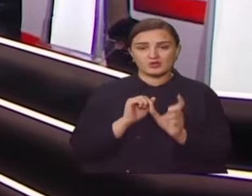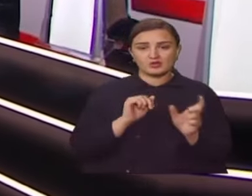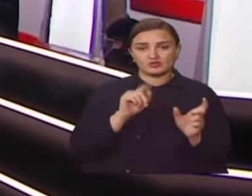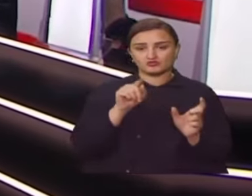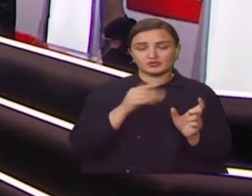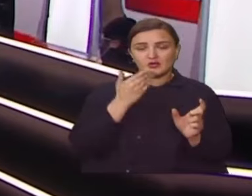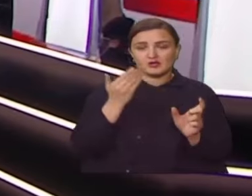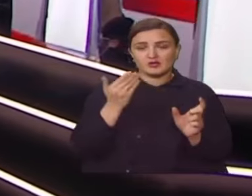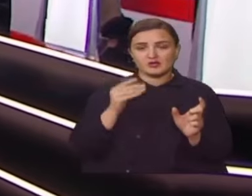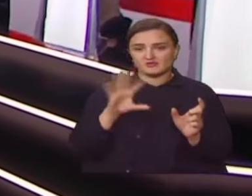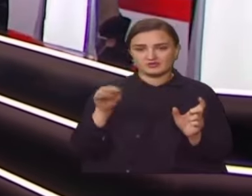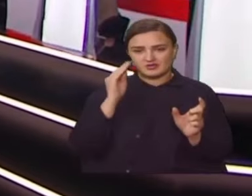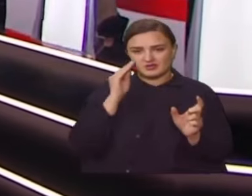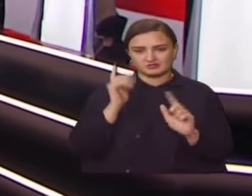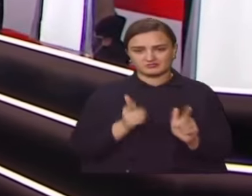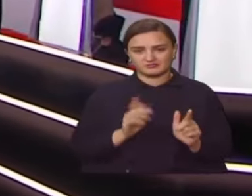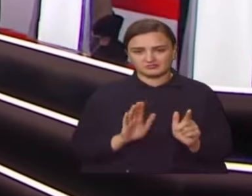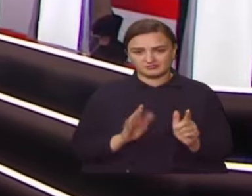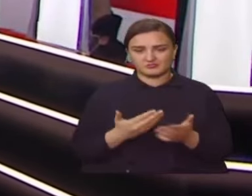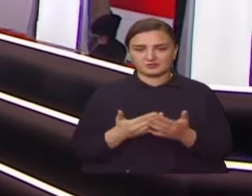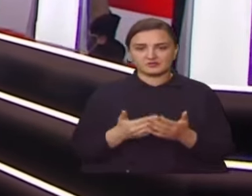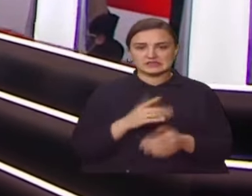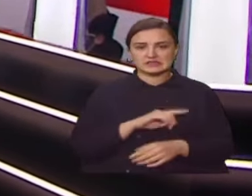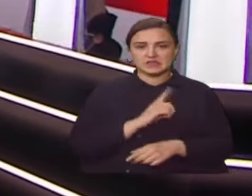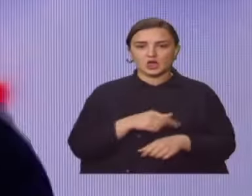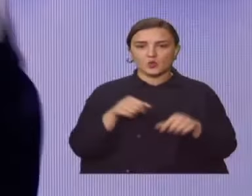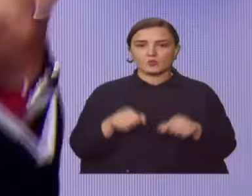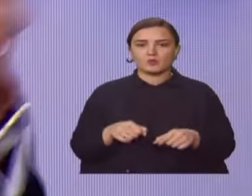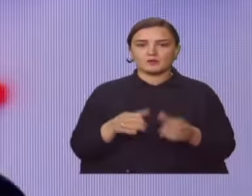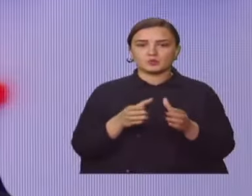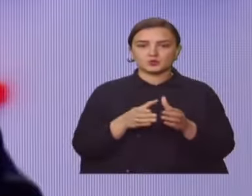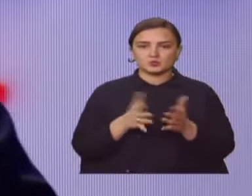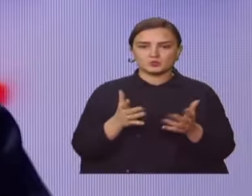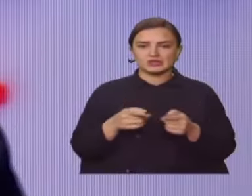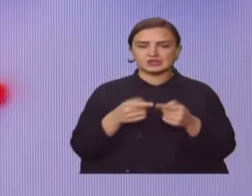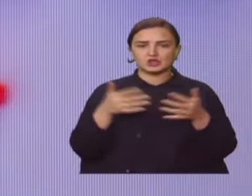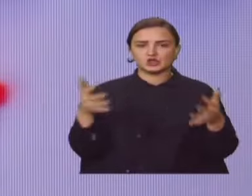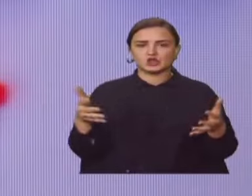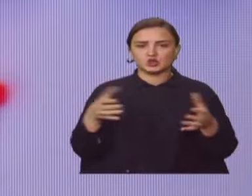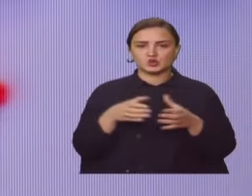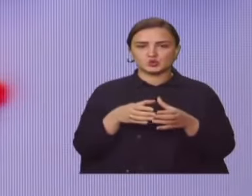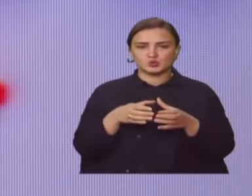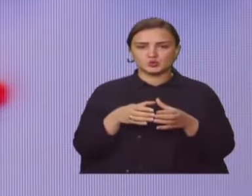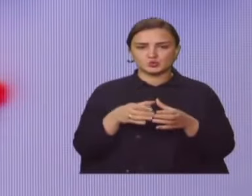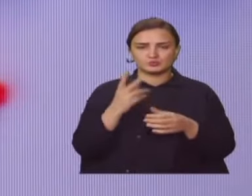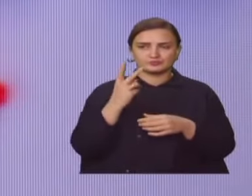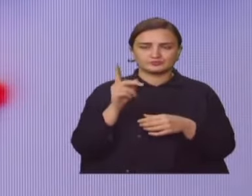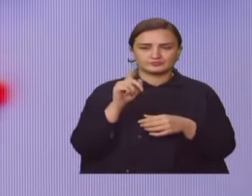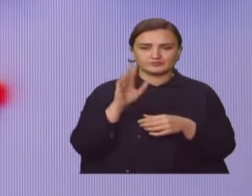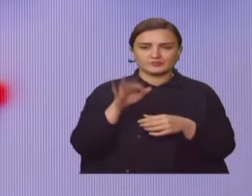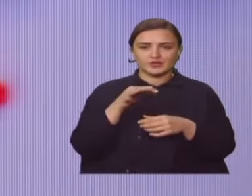მითუმეტეს, როდესაც თქვათ, ან ძალაუფლების მატარებელი ჯგუფი იქნება ეს თუ ან რაღაც დიდი ჯგუფი იქნება, მათთვის ეს რაღაცა ისეთი ახალი,